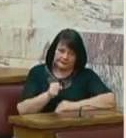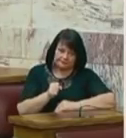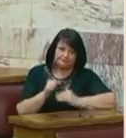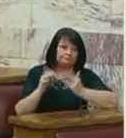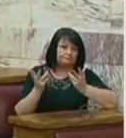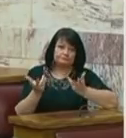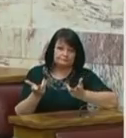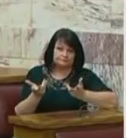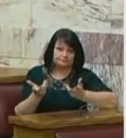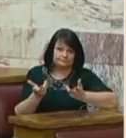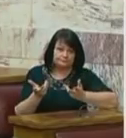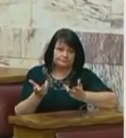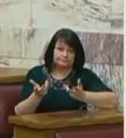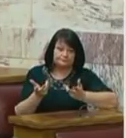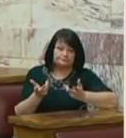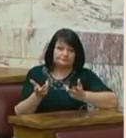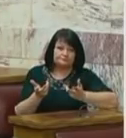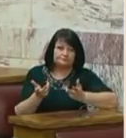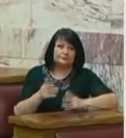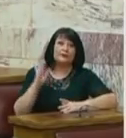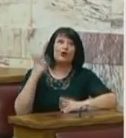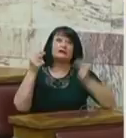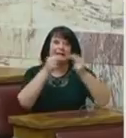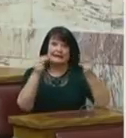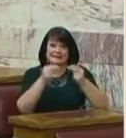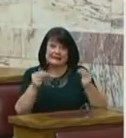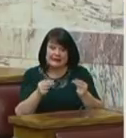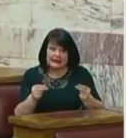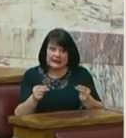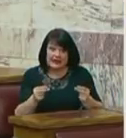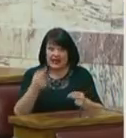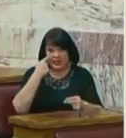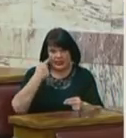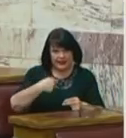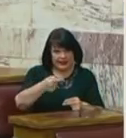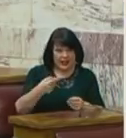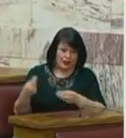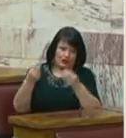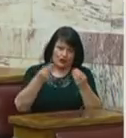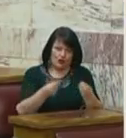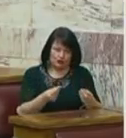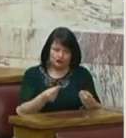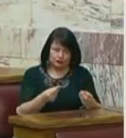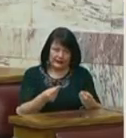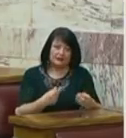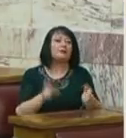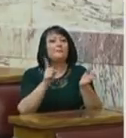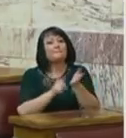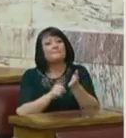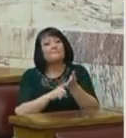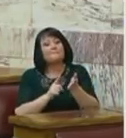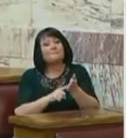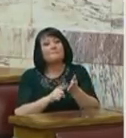ανασυρθούν οι μηνύσεις όταν τα στοιχεία θα προσκομιστούν, αλλά για να προσκομιστούν πρέπει να κληθούμε σε